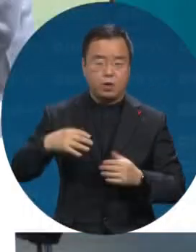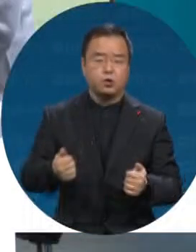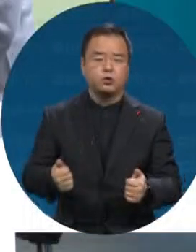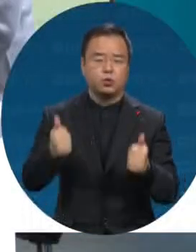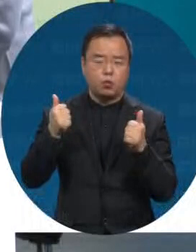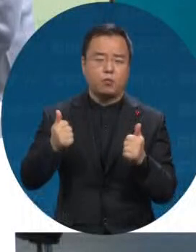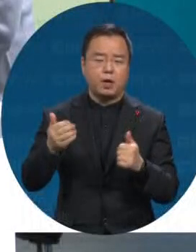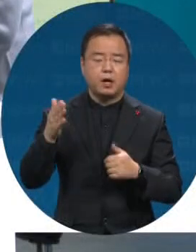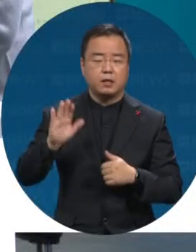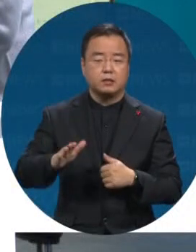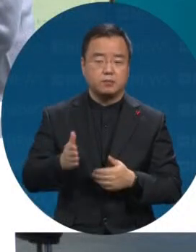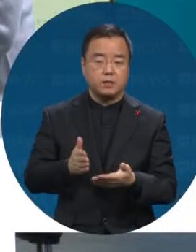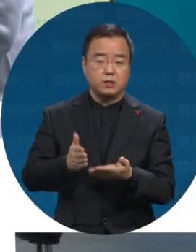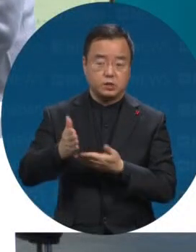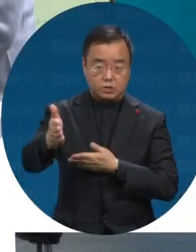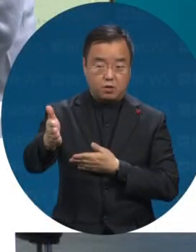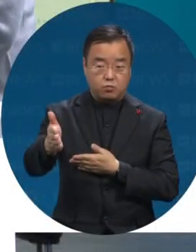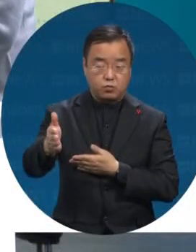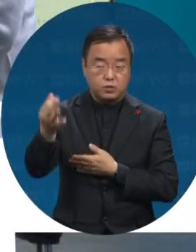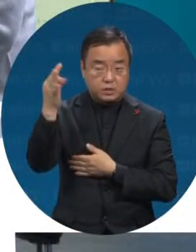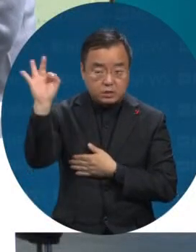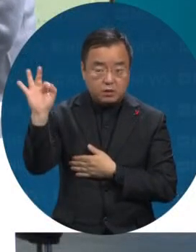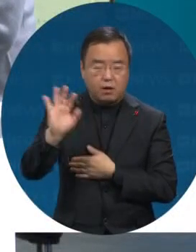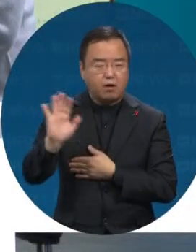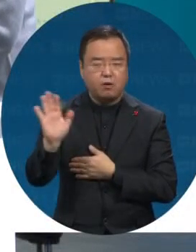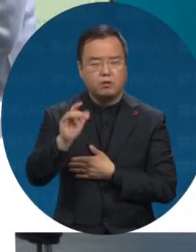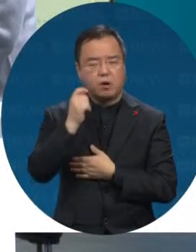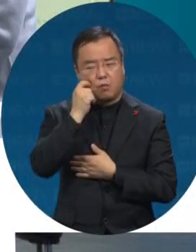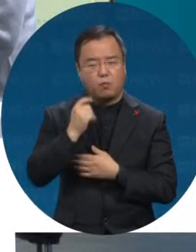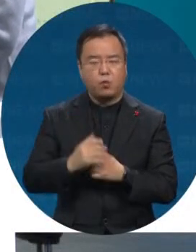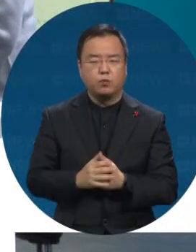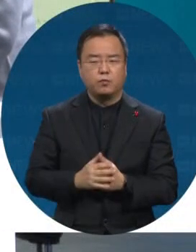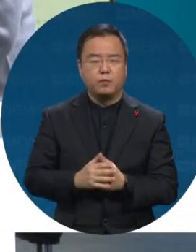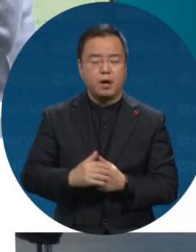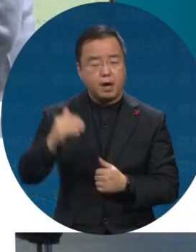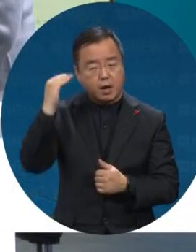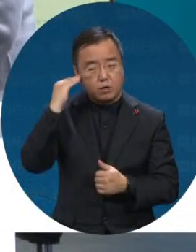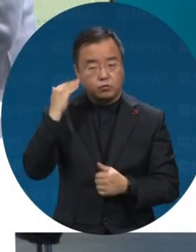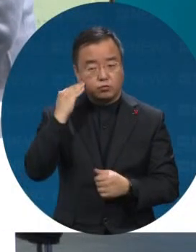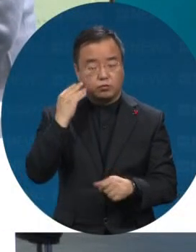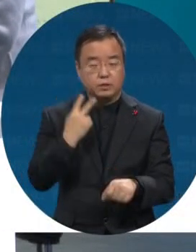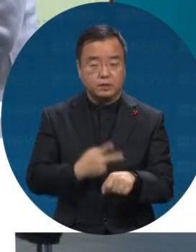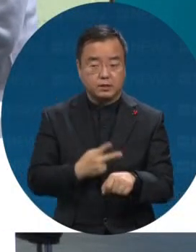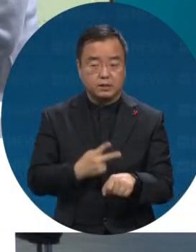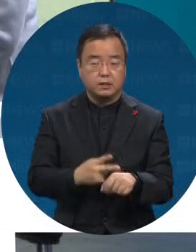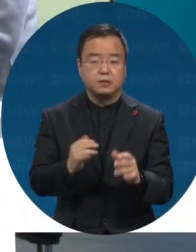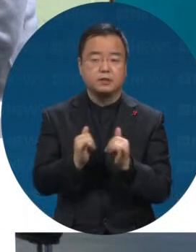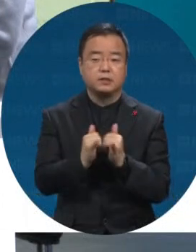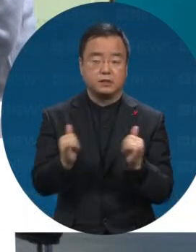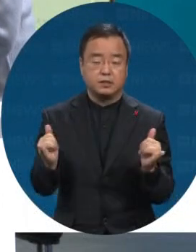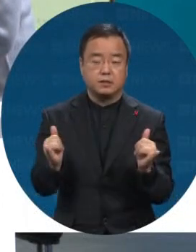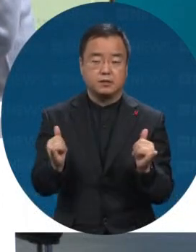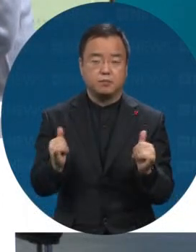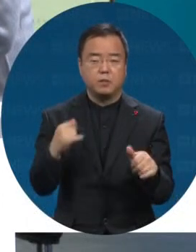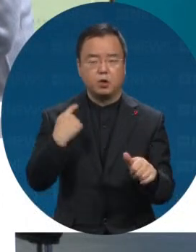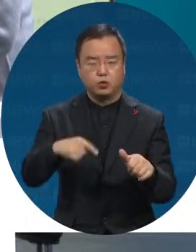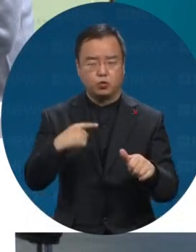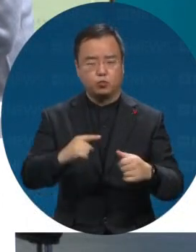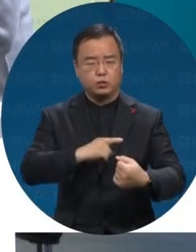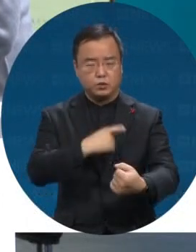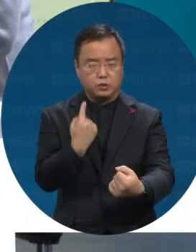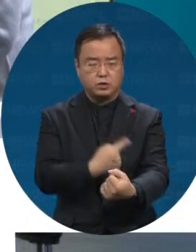이런 전문성을 인정받고 있지 못합니다 우리나라의 선생님들이 이미이 교수능력이